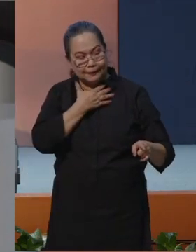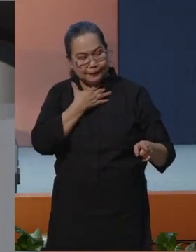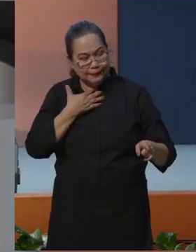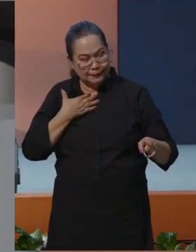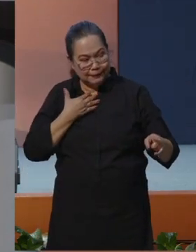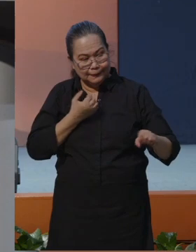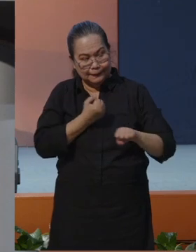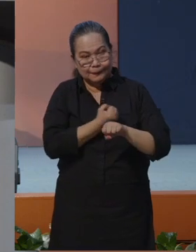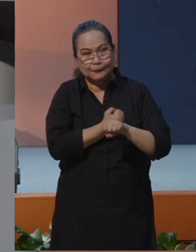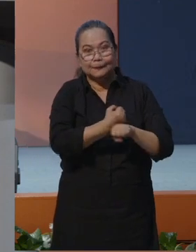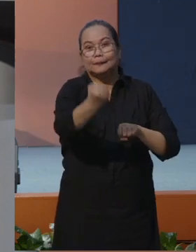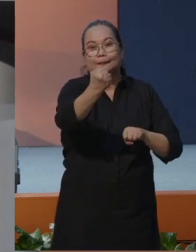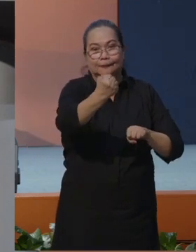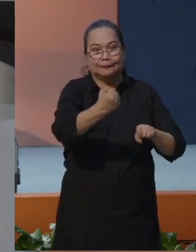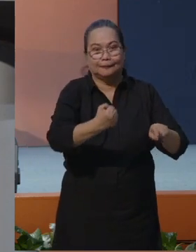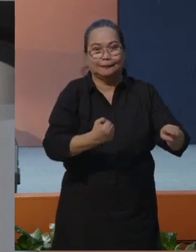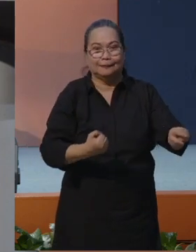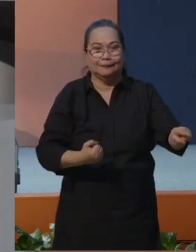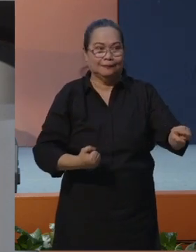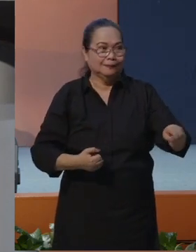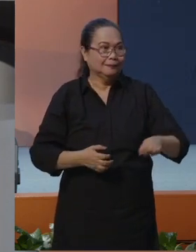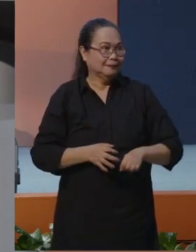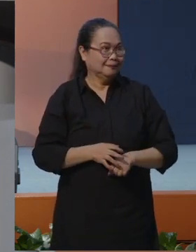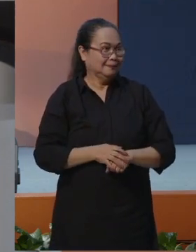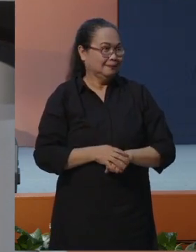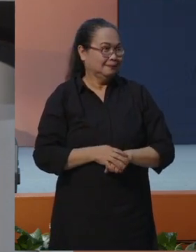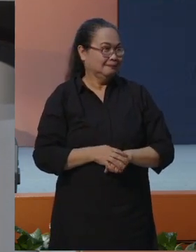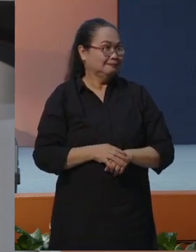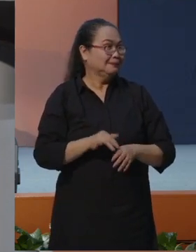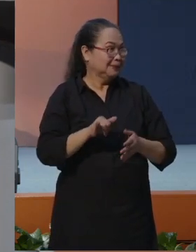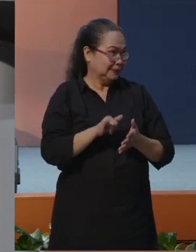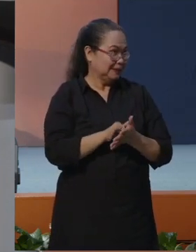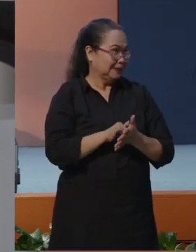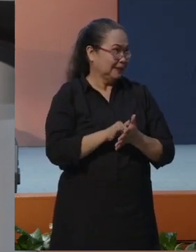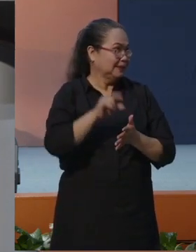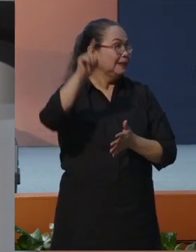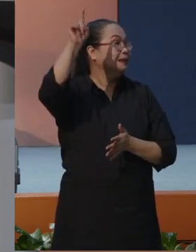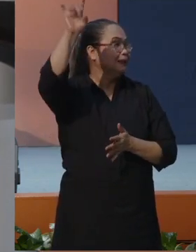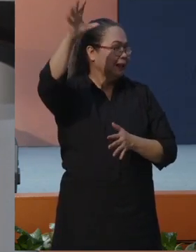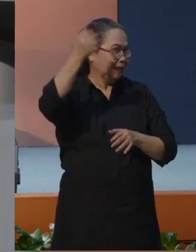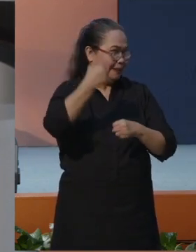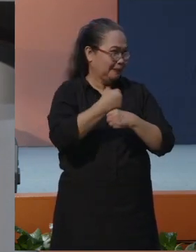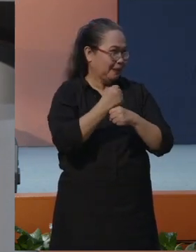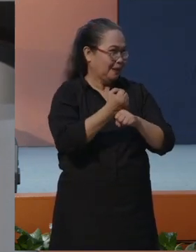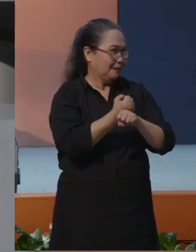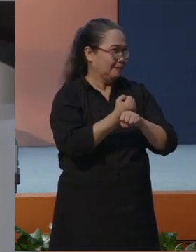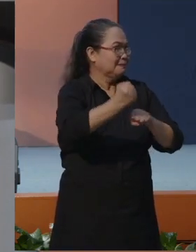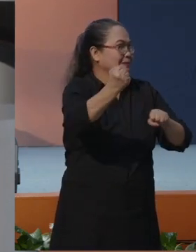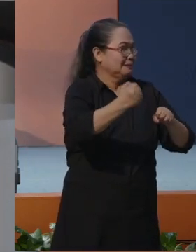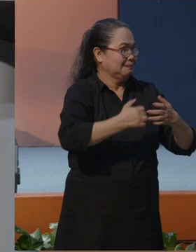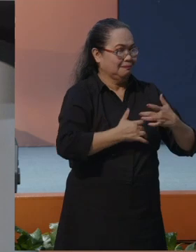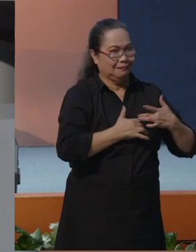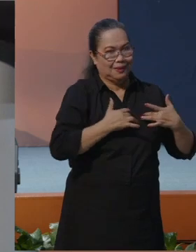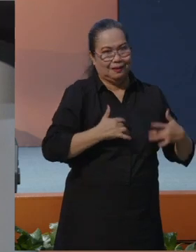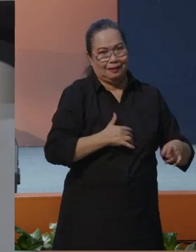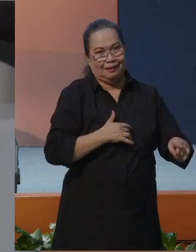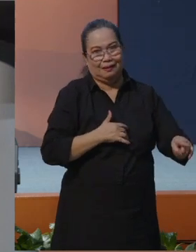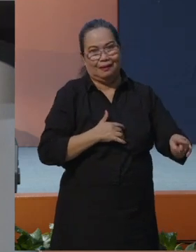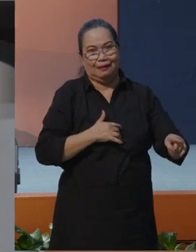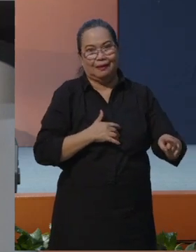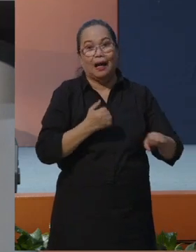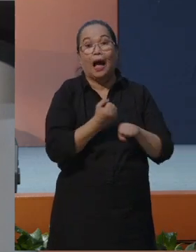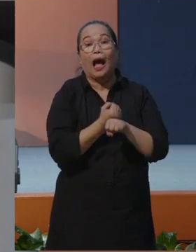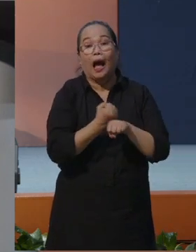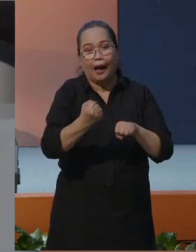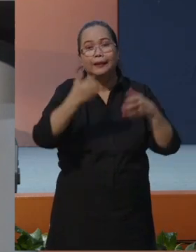to impurity. Yung pong ibig sabihin ng God hardened their hearts. Hard na po